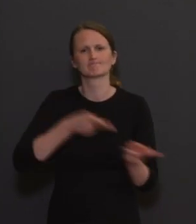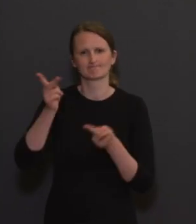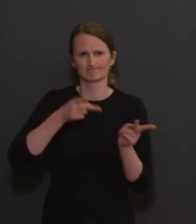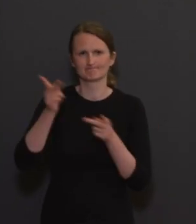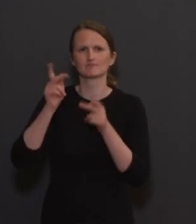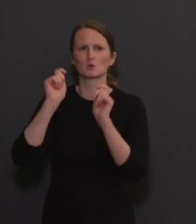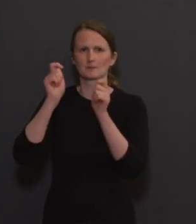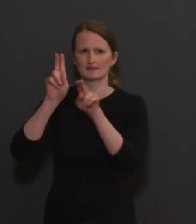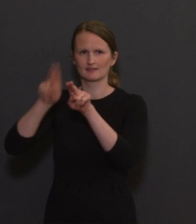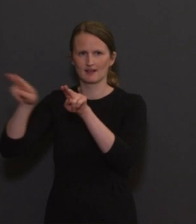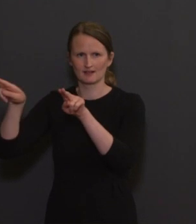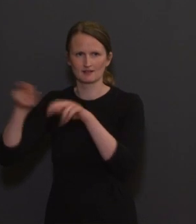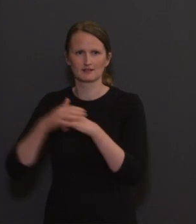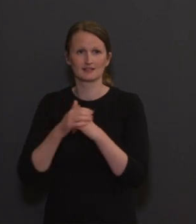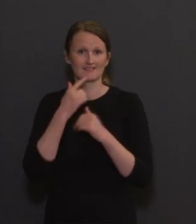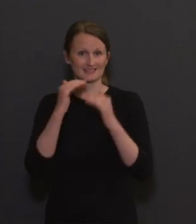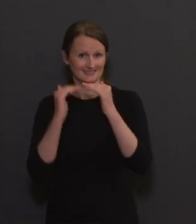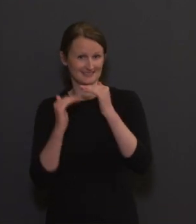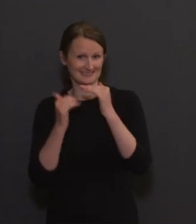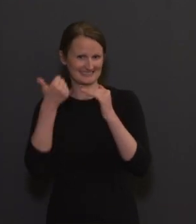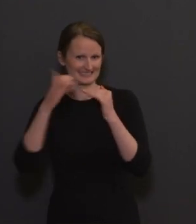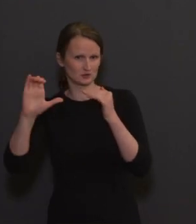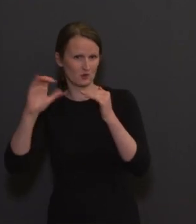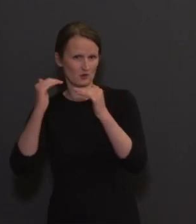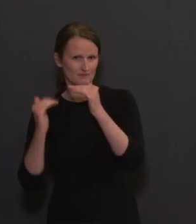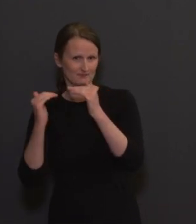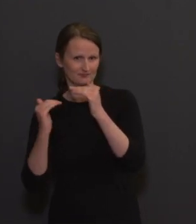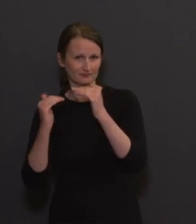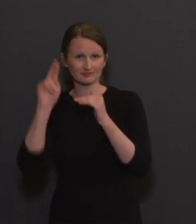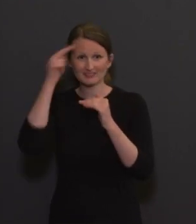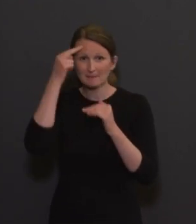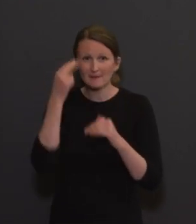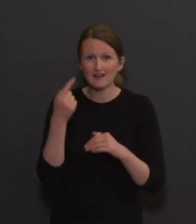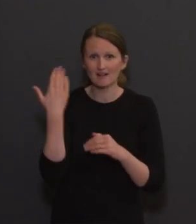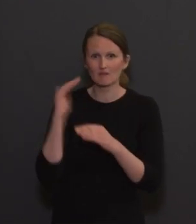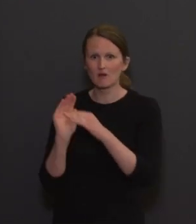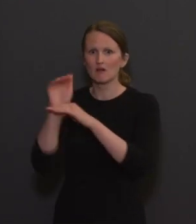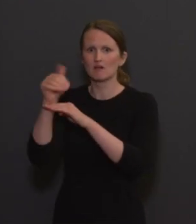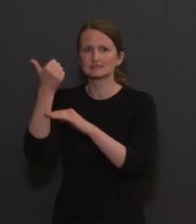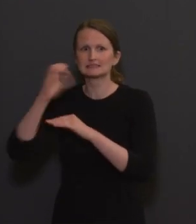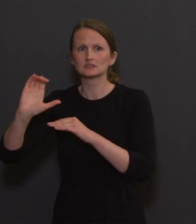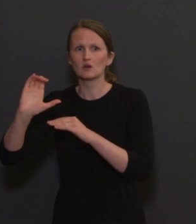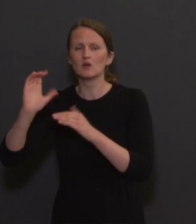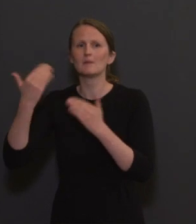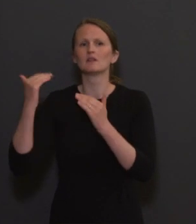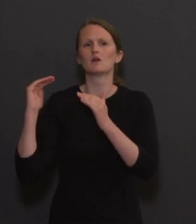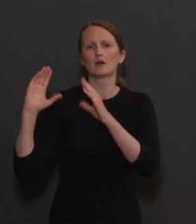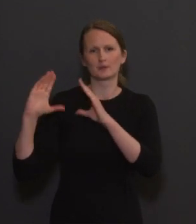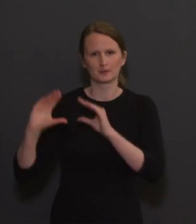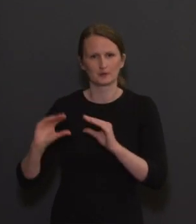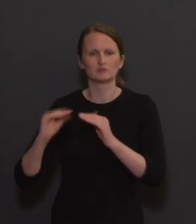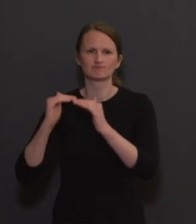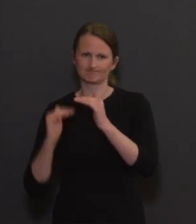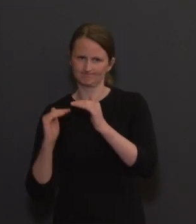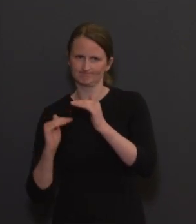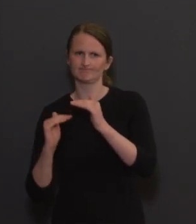des 600 patients qu'on avait largement effractés depuis un certain temps. Et ceci correspond à une baisse de